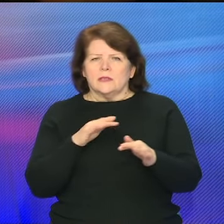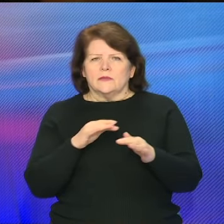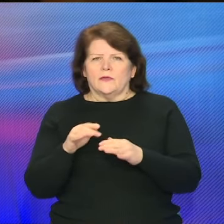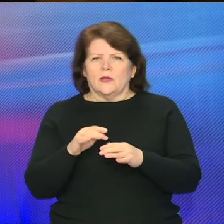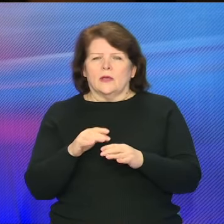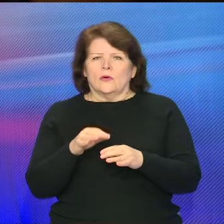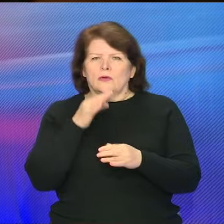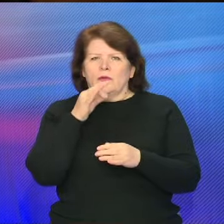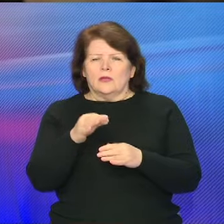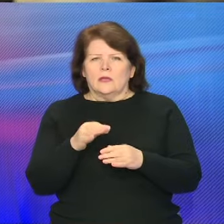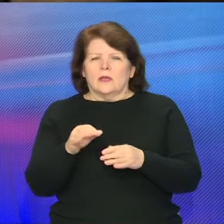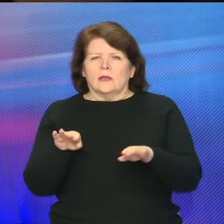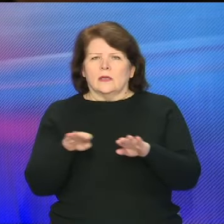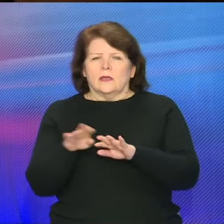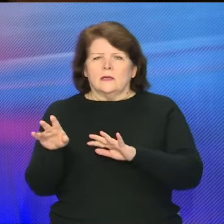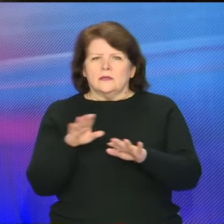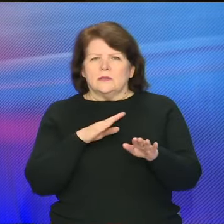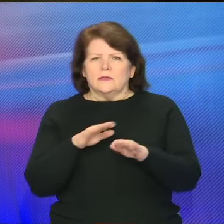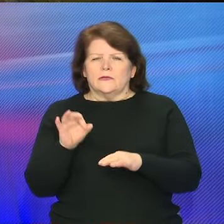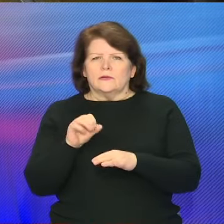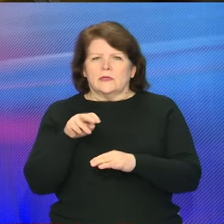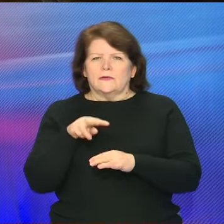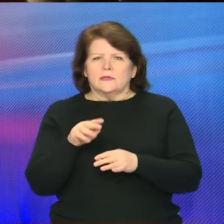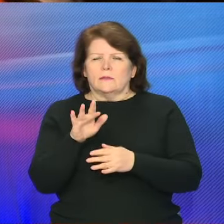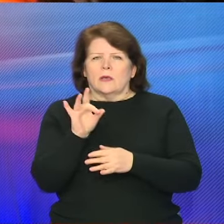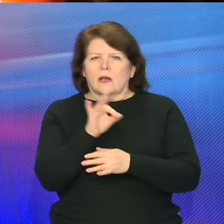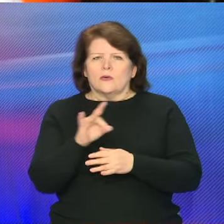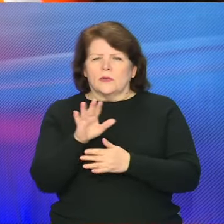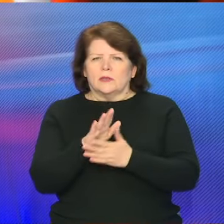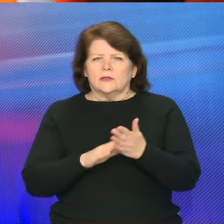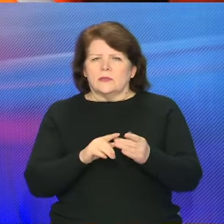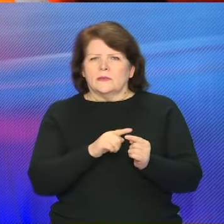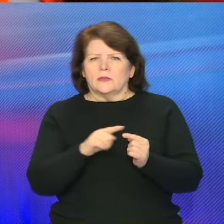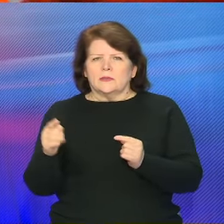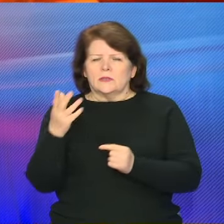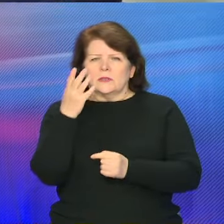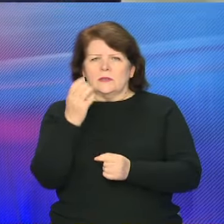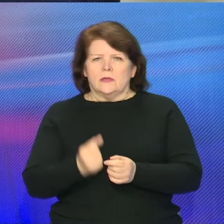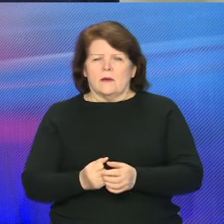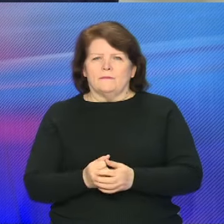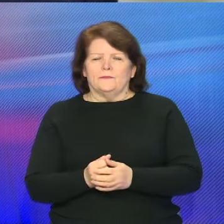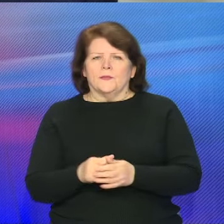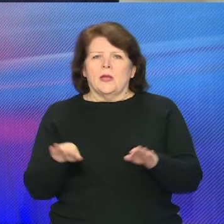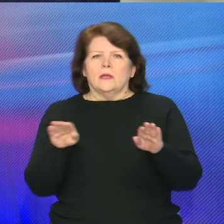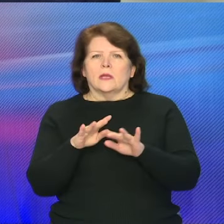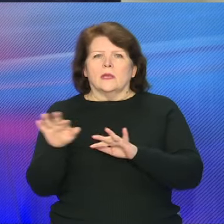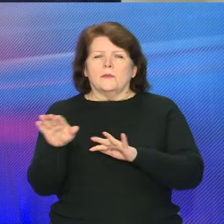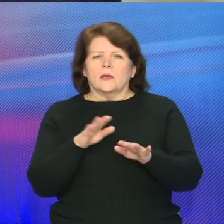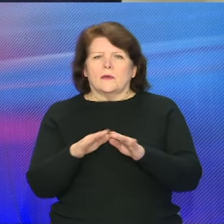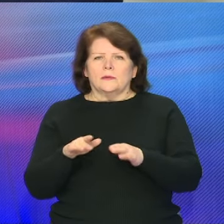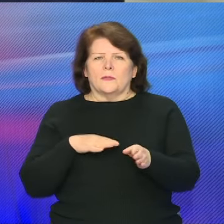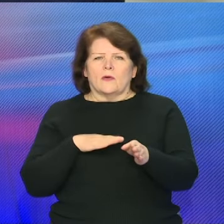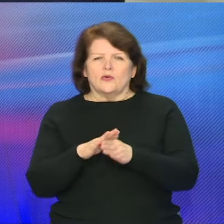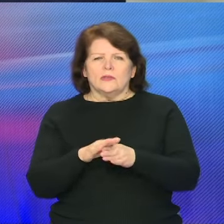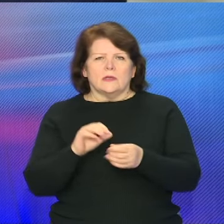акти тероризму на території Островецького району протягувалася на протягу дня. Такие мероприятия проводятся